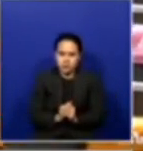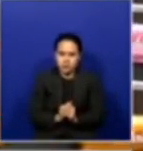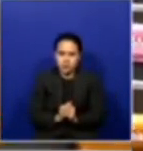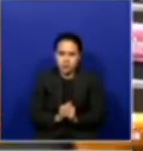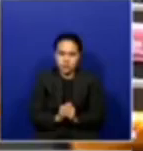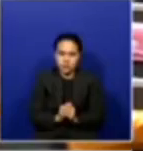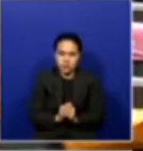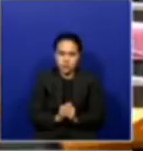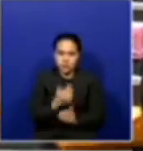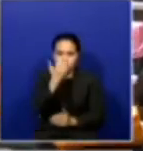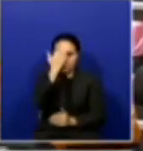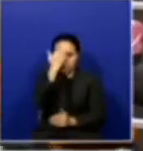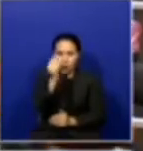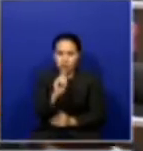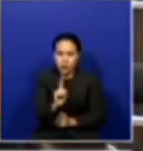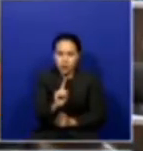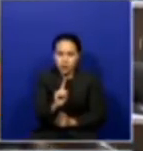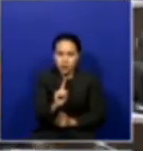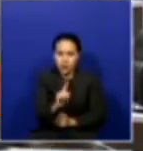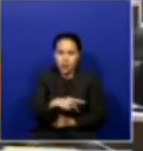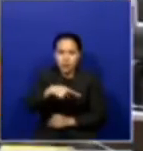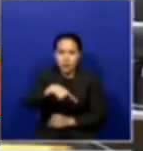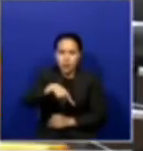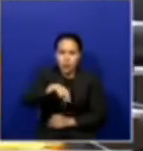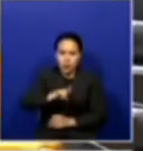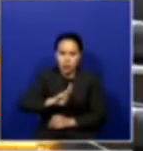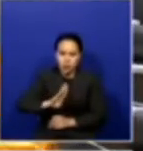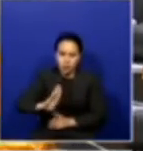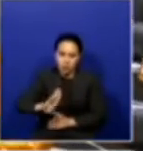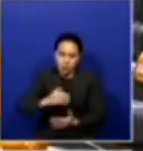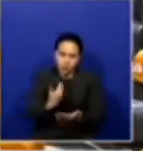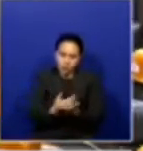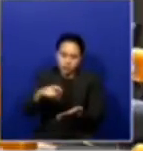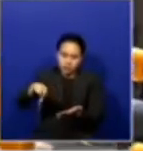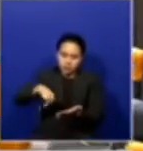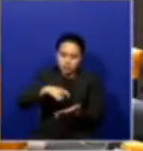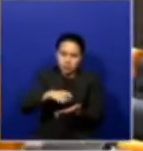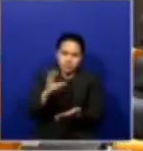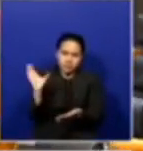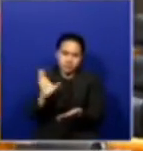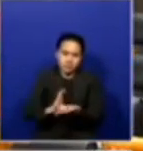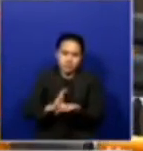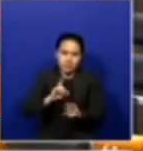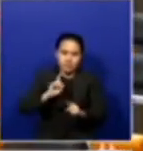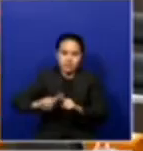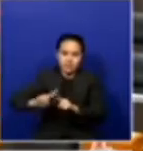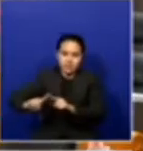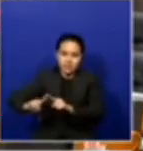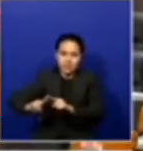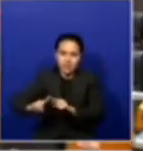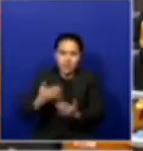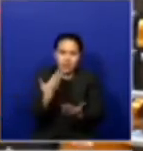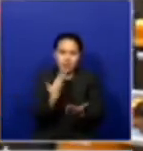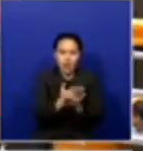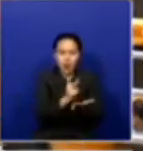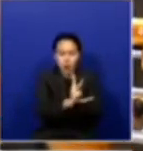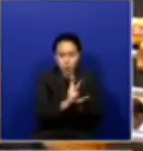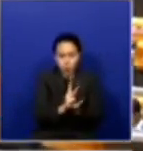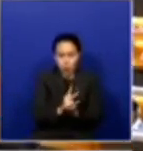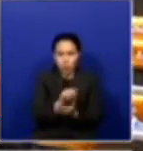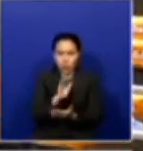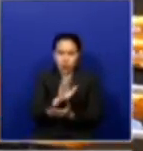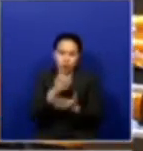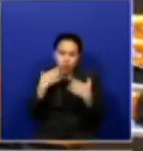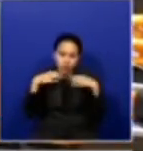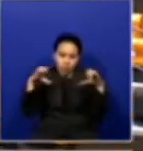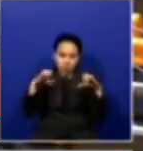เพราะว่าการร่างพระราชบัญญัติโอนงบประมาณมีการโอนงบประมาณเพื่อการชำระคืนต้นเงินกู้ของรัฐบาลและหน่วย